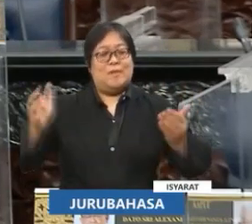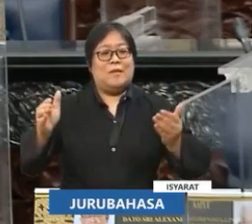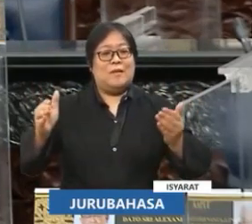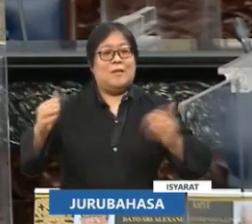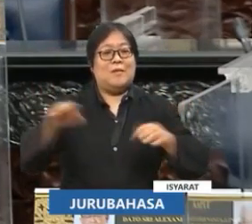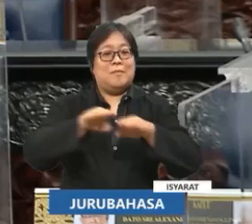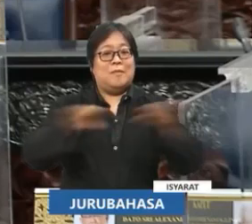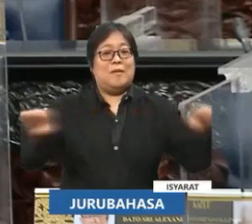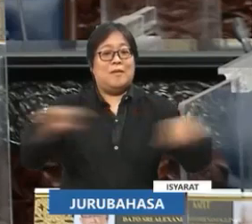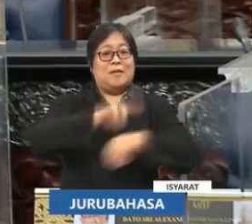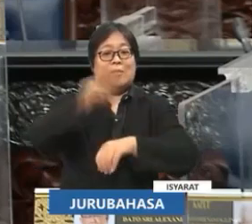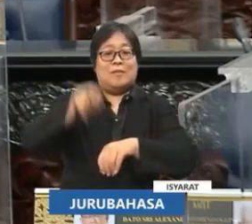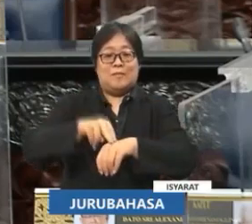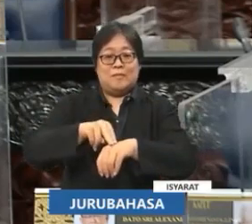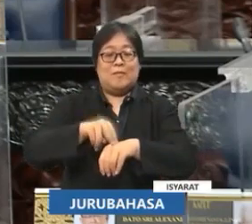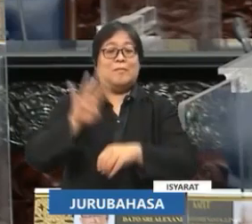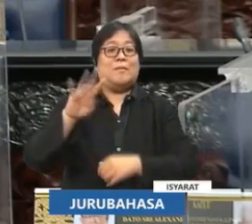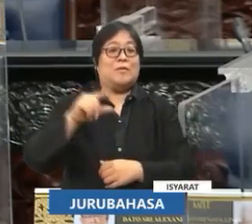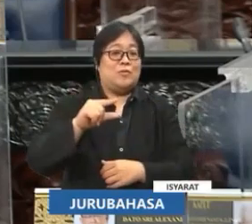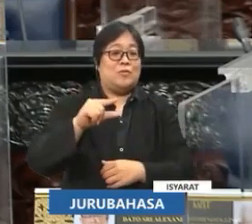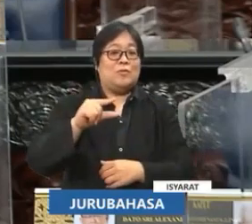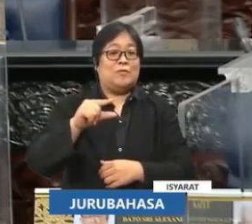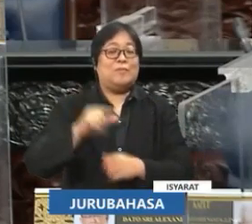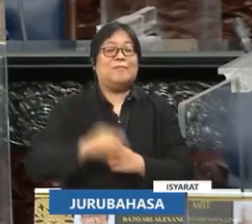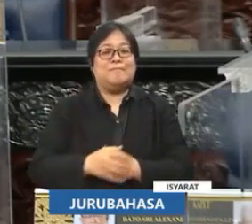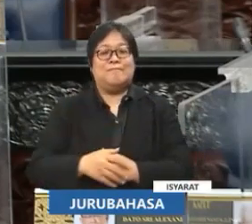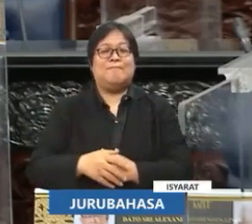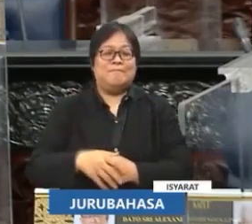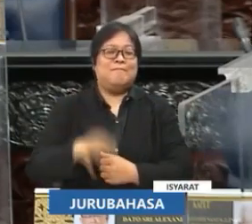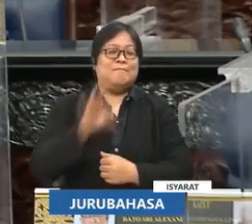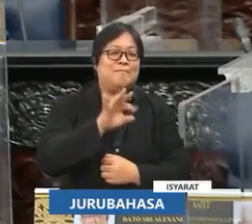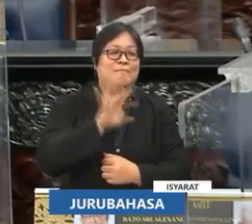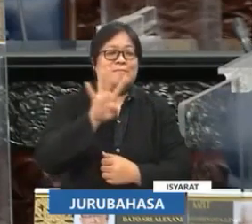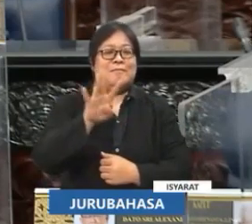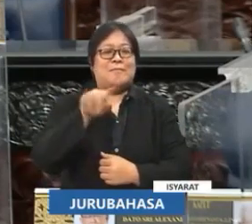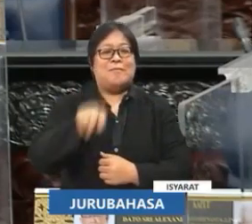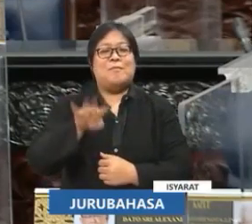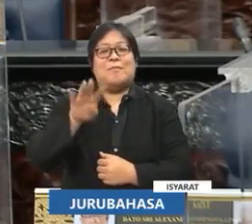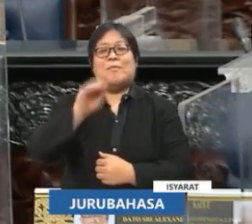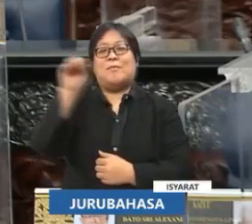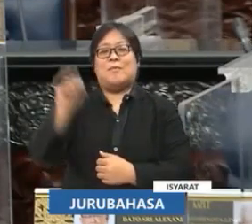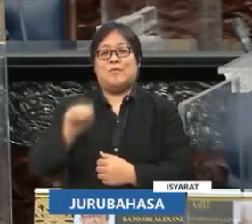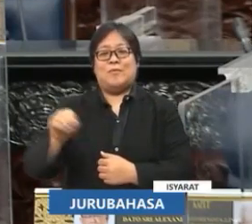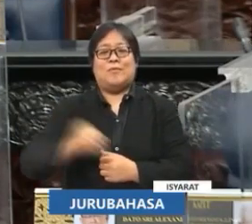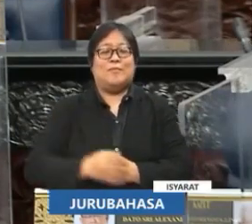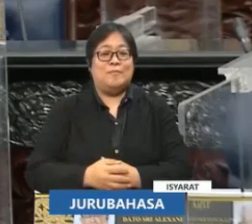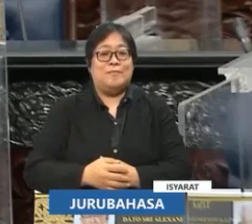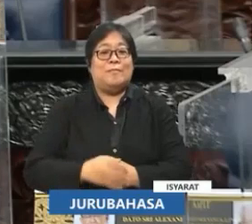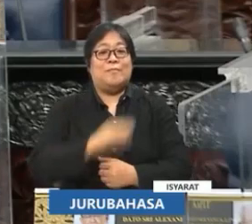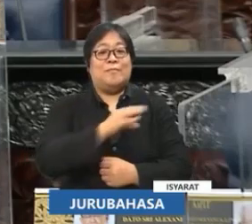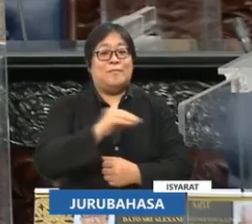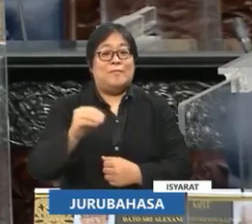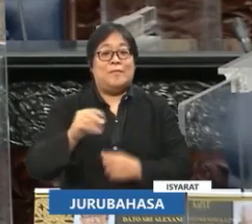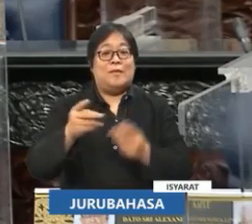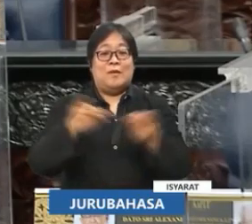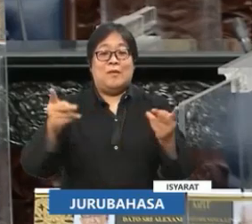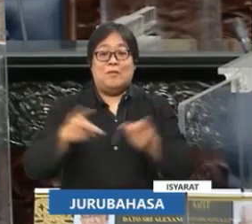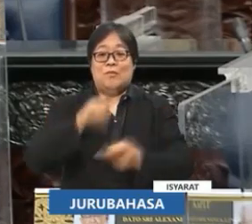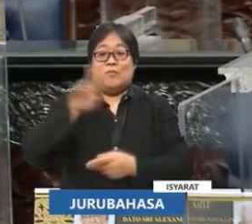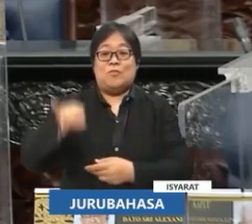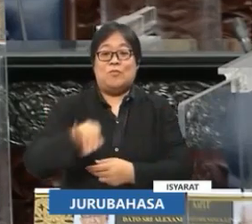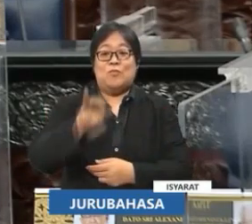nasional liputan 4G pada tahap kira-kira 94%. Dan di kawasan Julau,